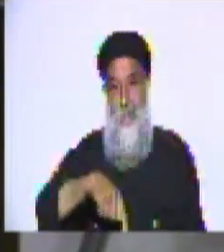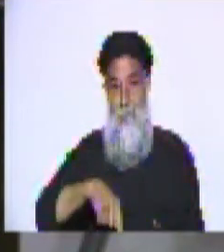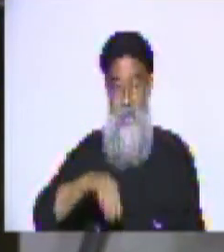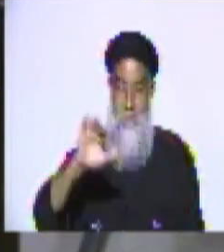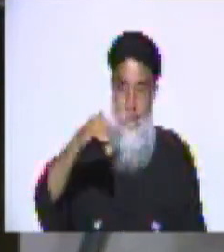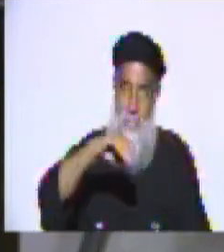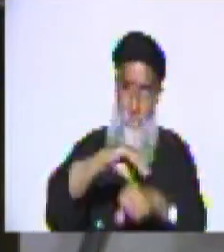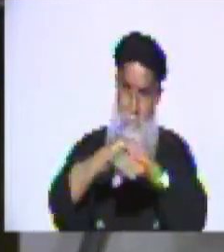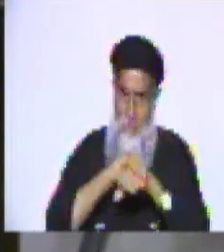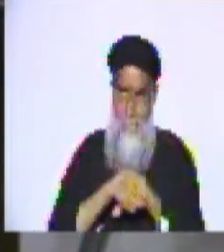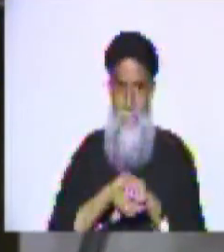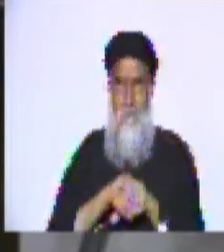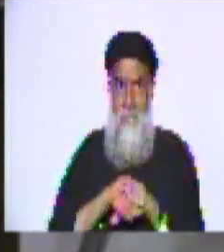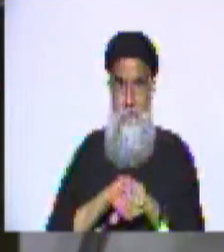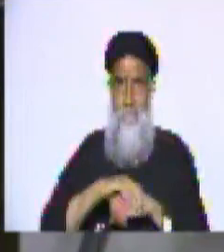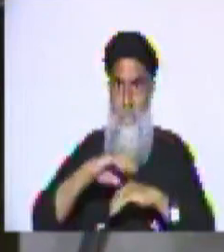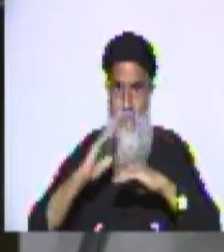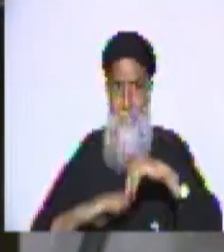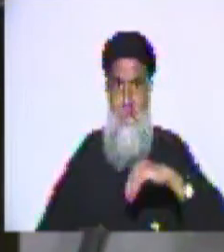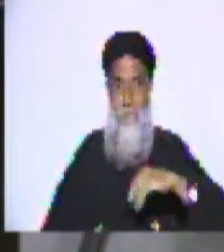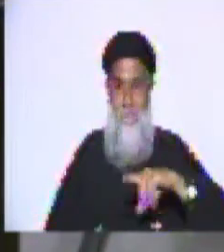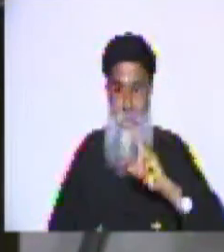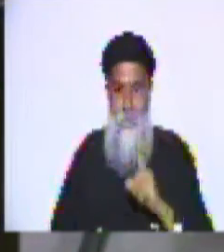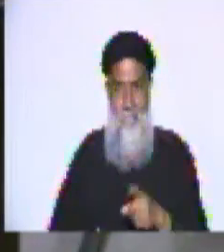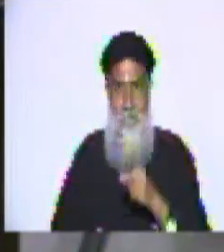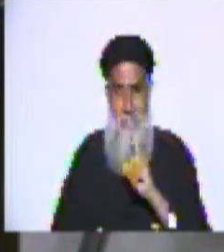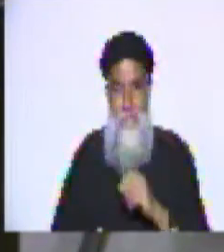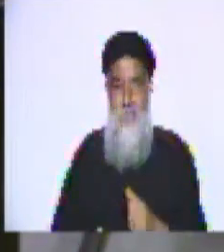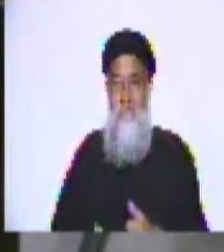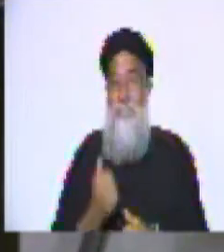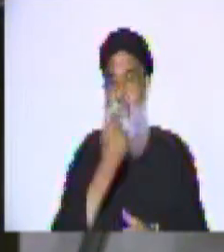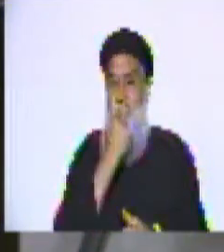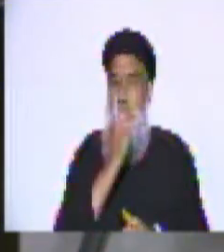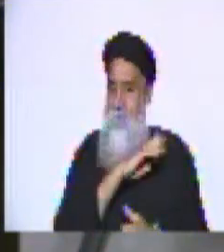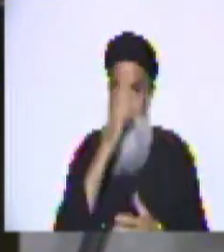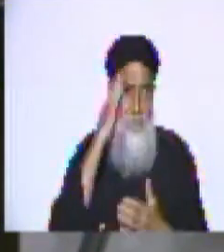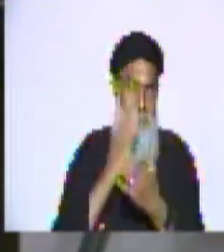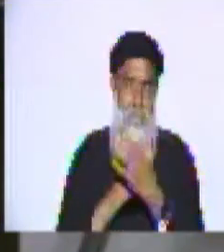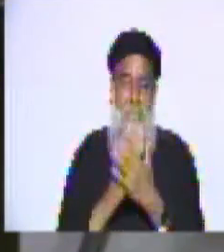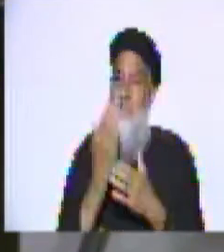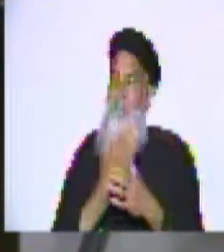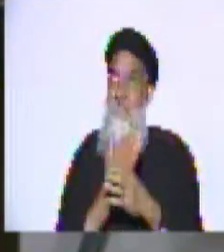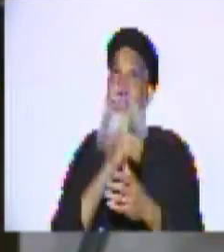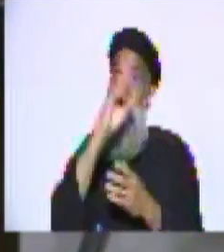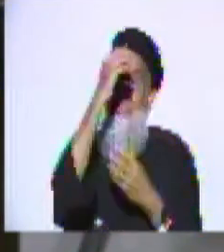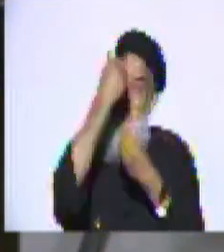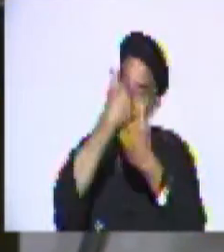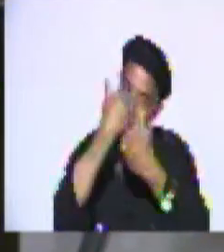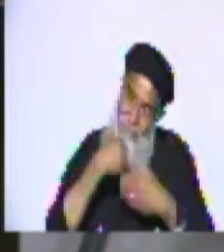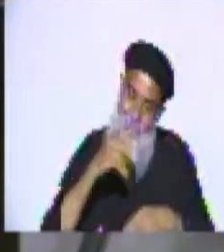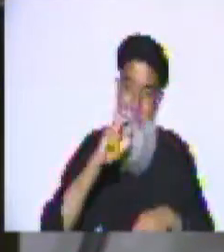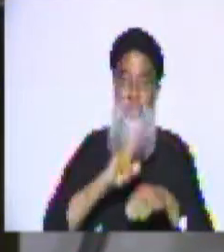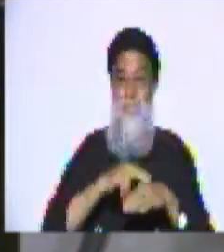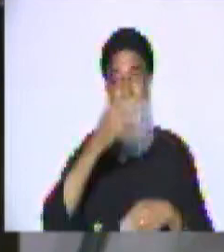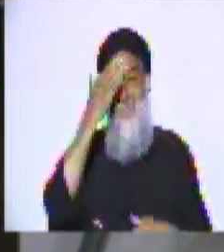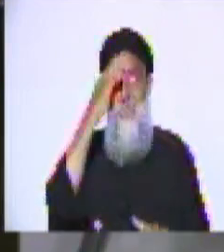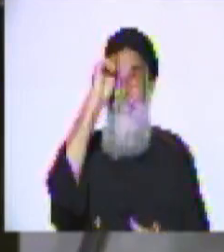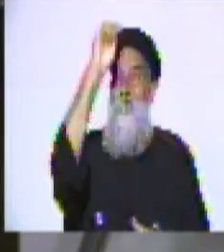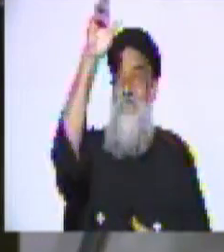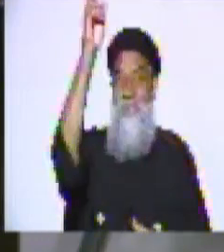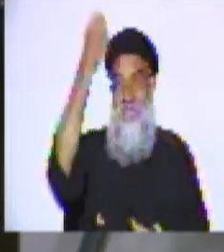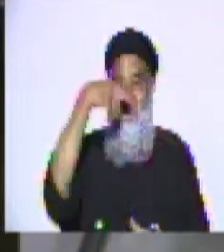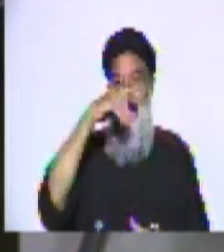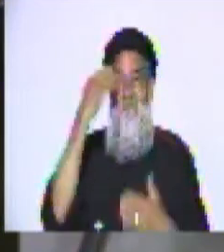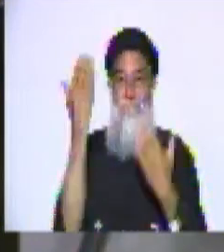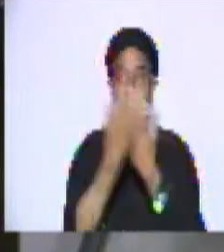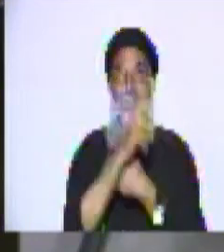عن الخطية، يبقى رجعوا لربنا، جايبوا لربنا يعني. فالثمر ينسب